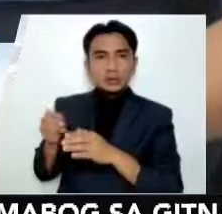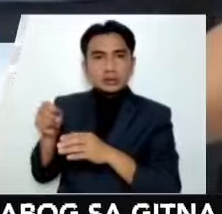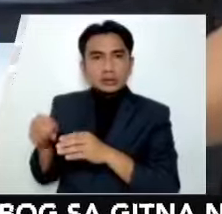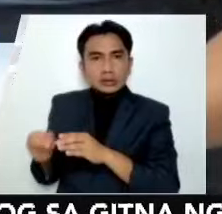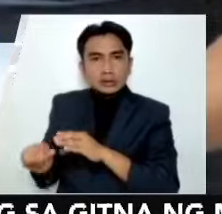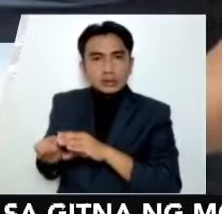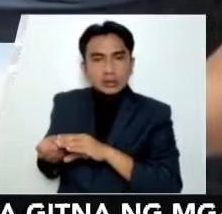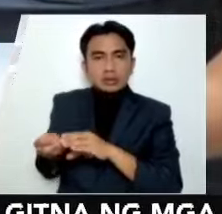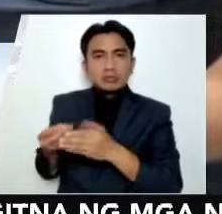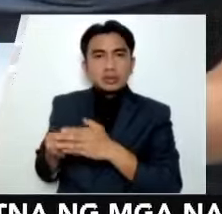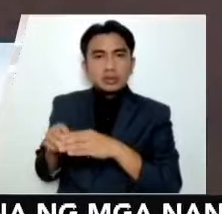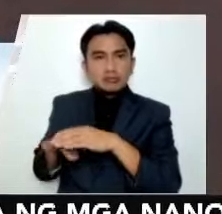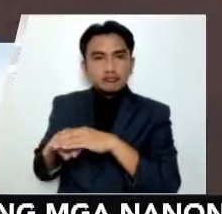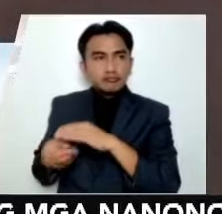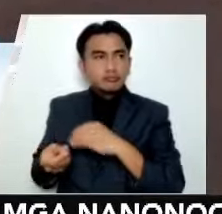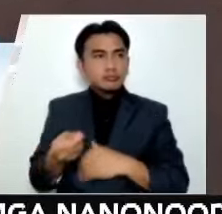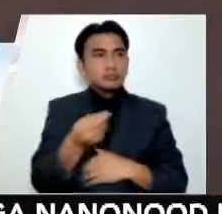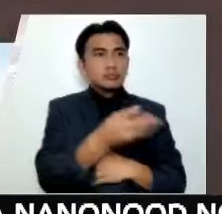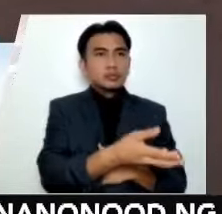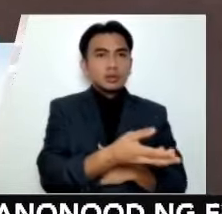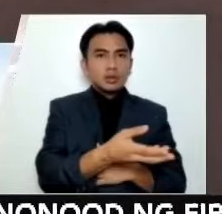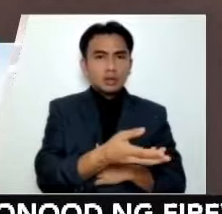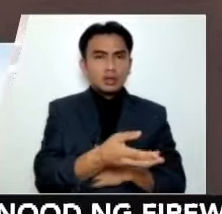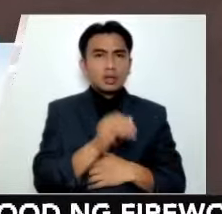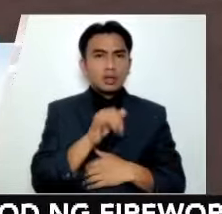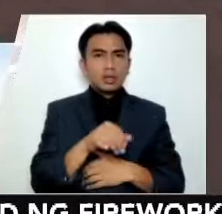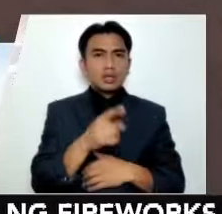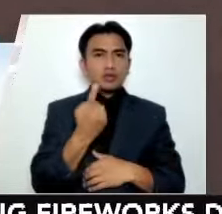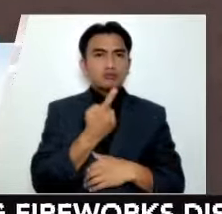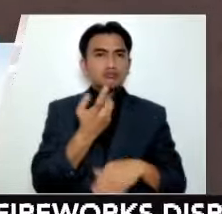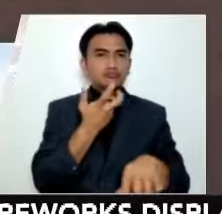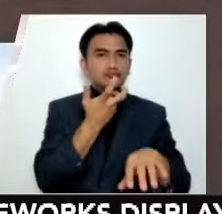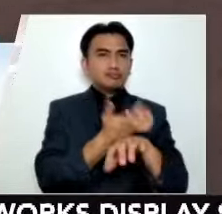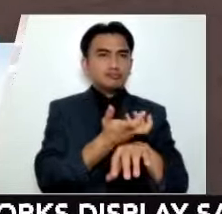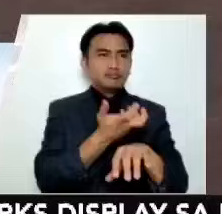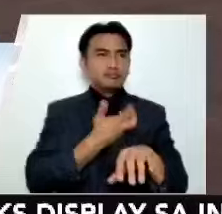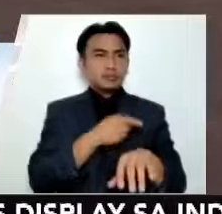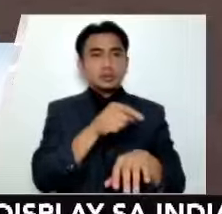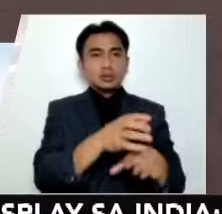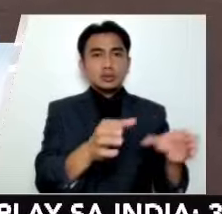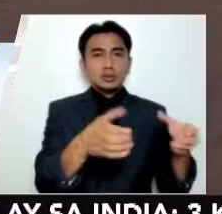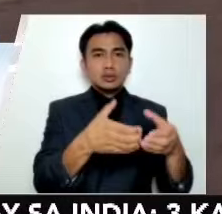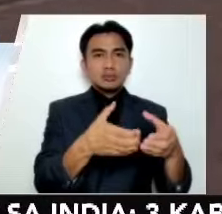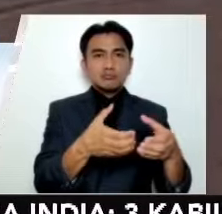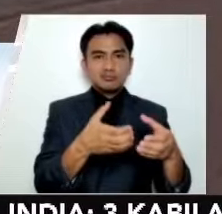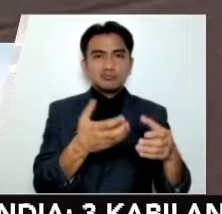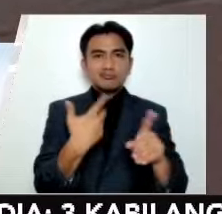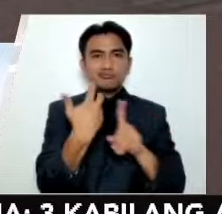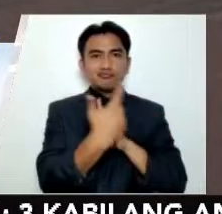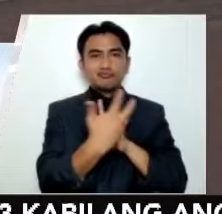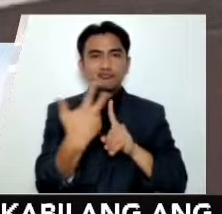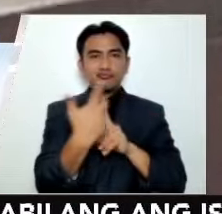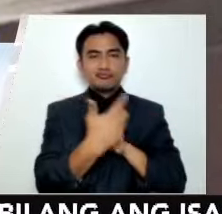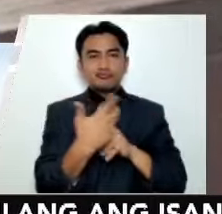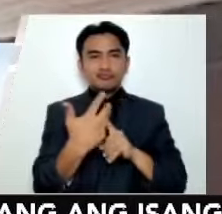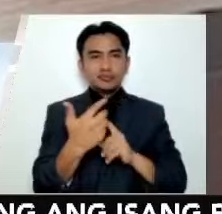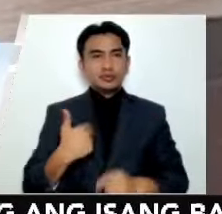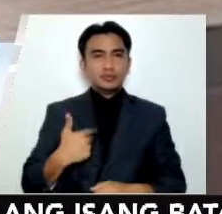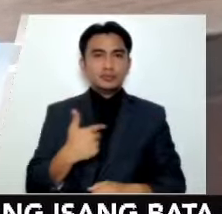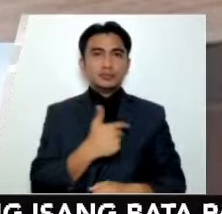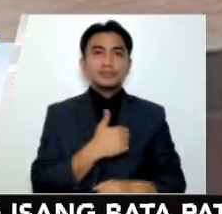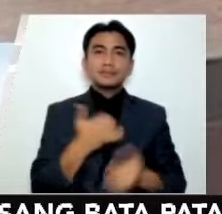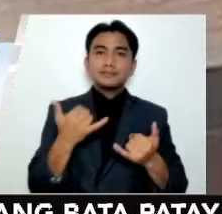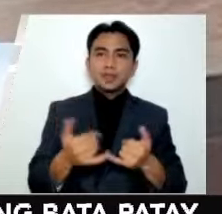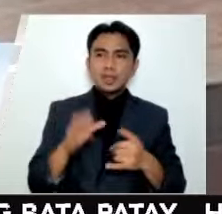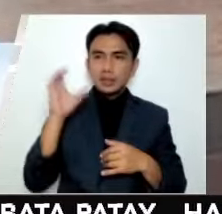gobyerno ang matanda na hinihinalang na biktima ng mga miyembro ng Budol Gang. Nangangalap pa ng CCTV footage ang mga